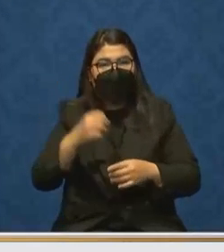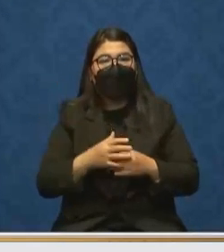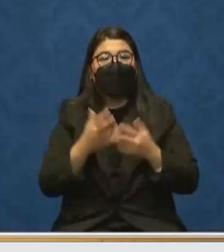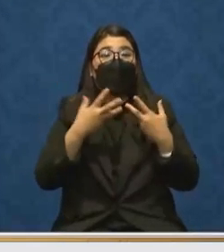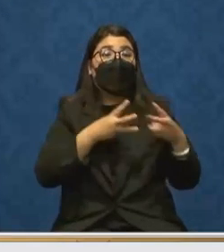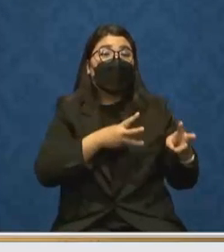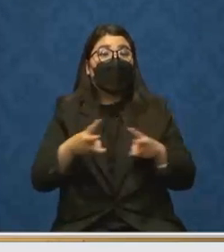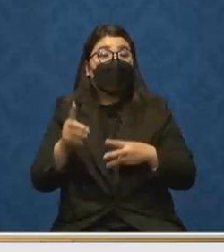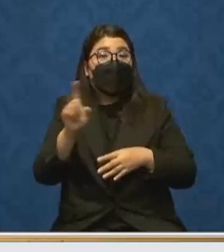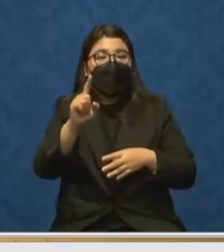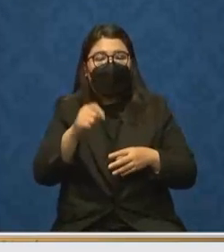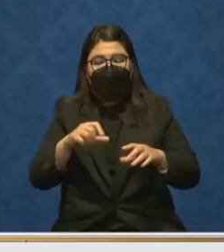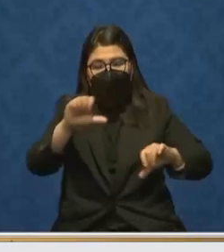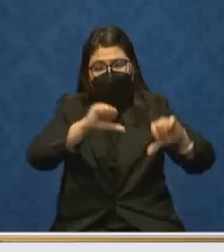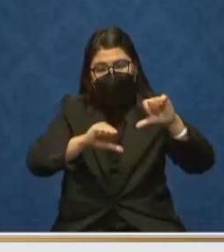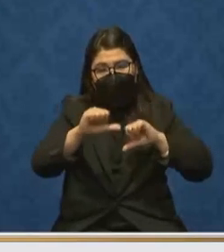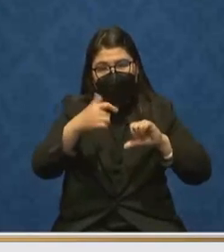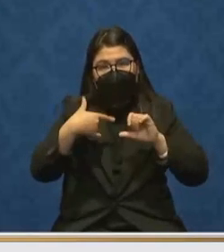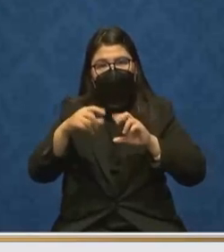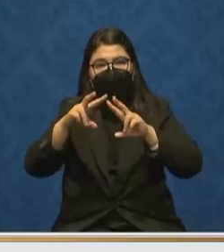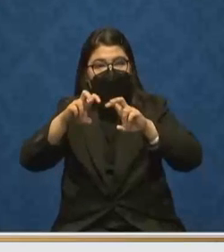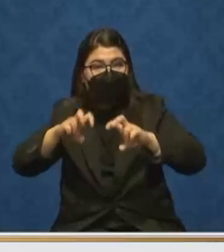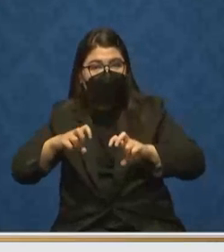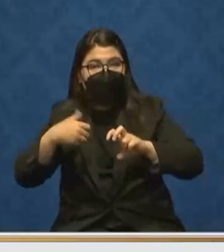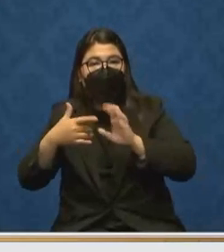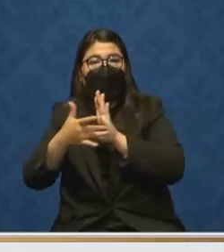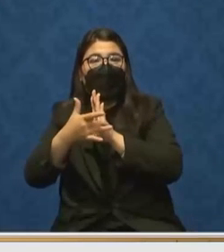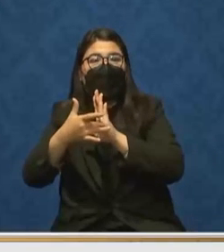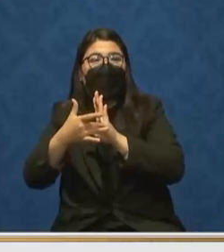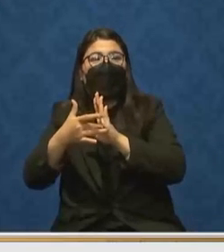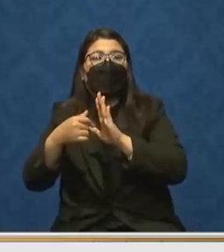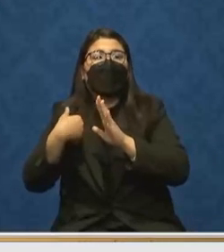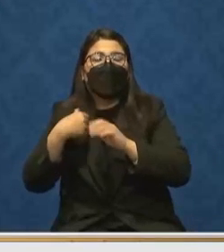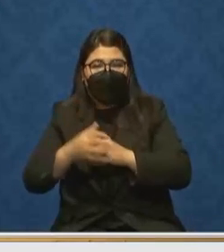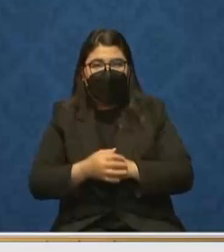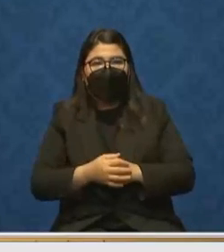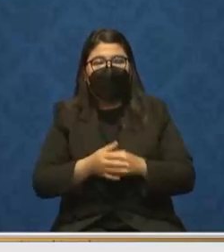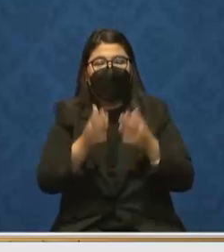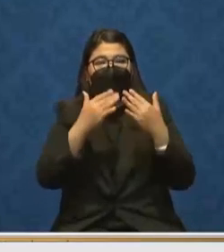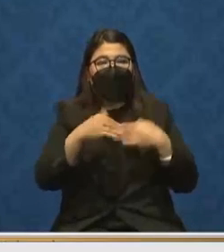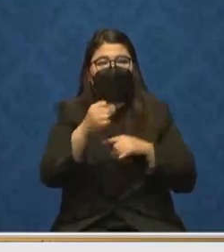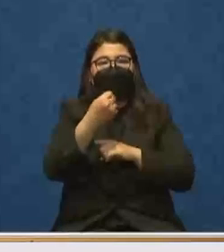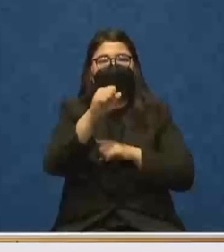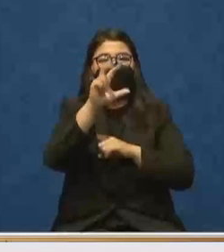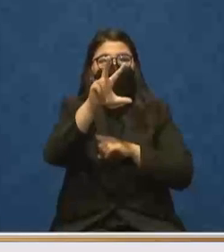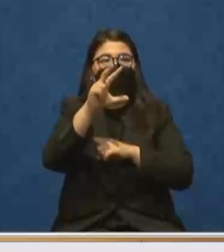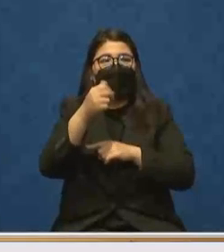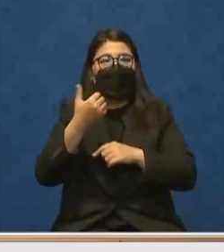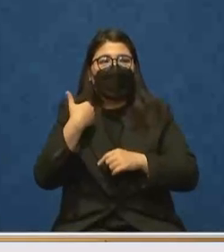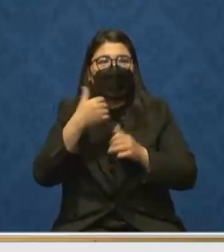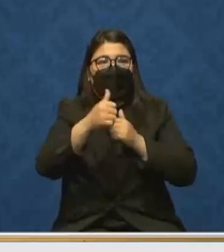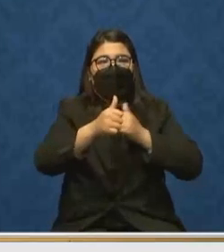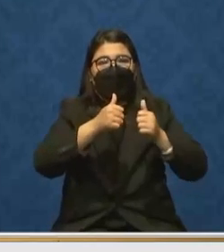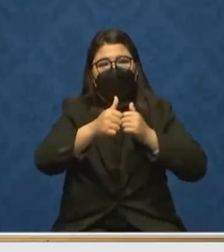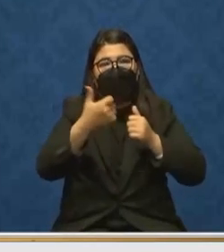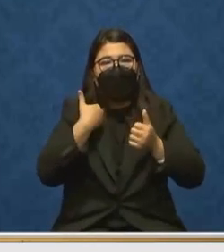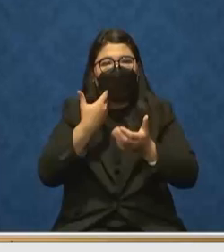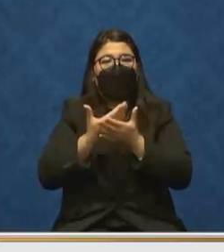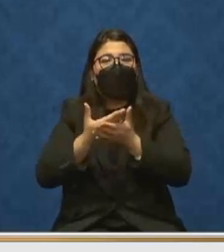ใช้วิทยาศาสตร์วิจัยเทคโนโลยีและนวัตกรรม13การสนับสนุนด้านการสร้างความสามารถในการแข่งขันงบประมา